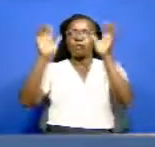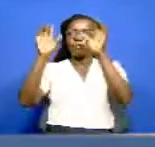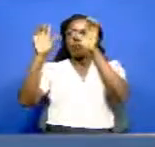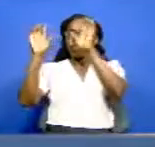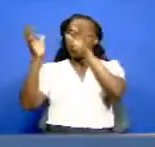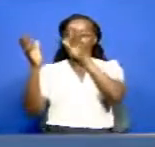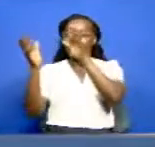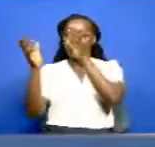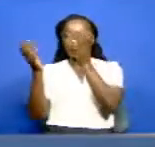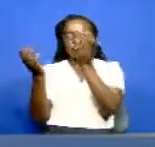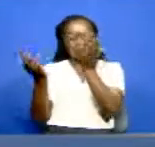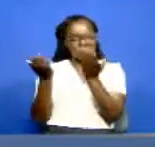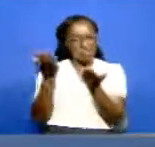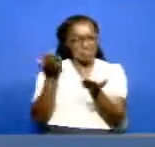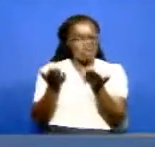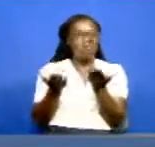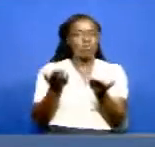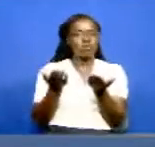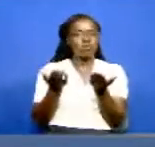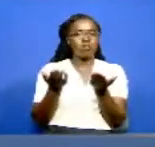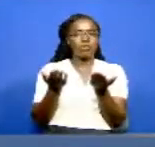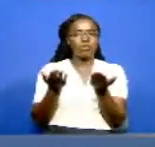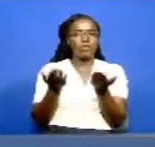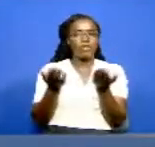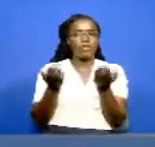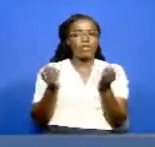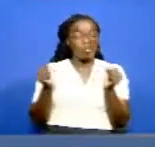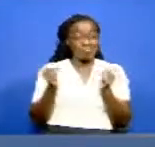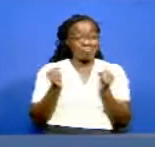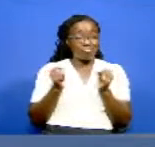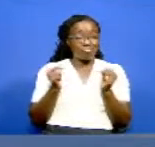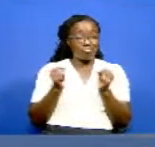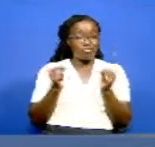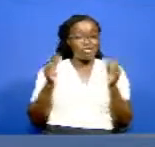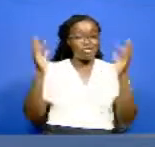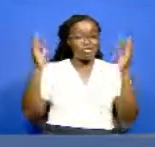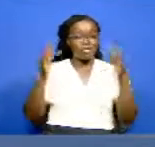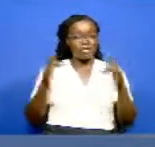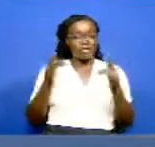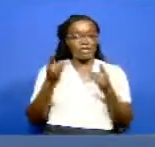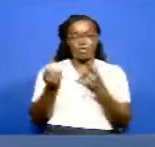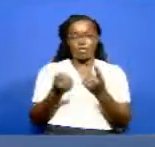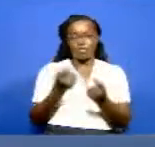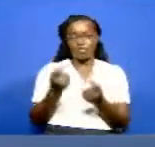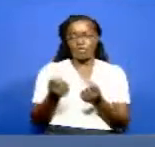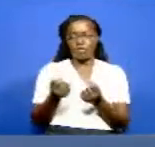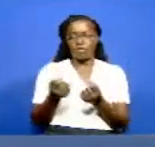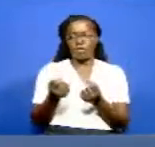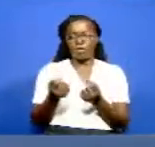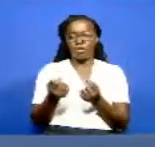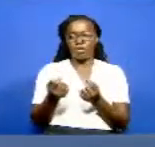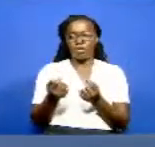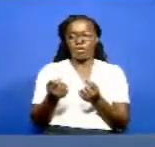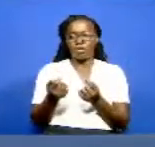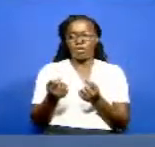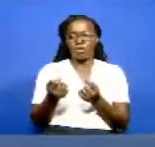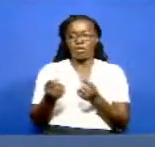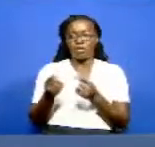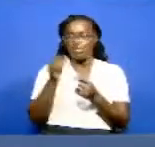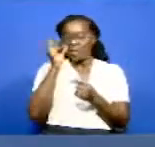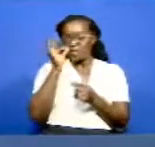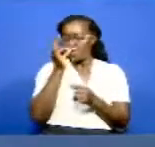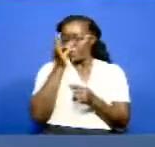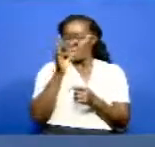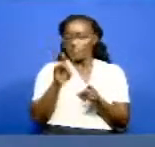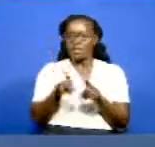kwamba huenda kukawa na hali ya baridi nyakati za asubuhi na pia mvua katika maeneo machache. Hali sawia inatarajiwa katika sehemu za Nyeri